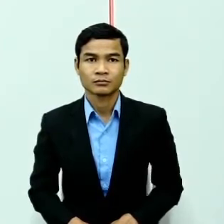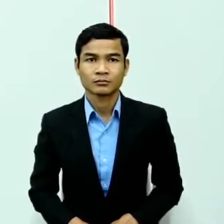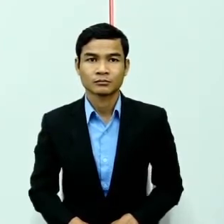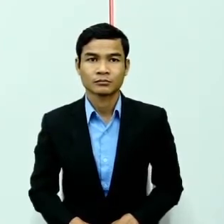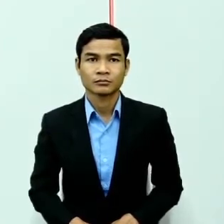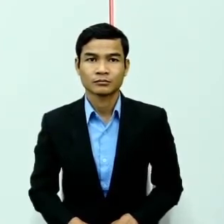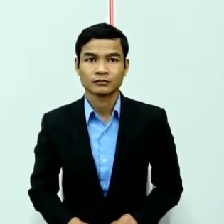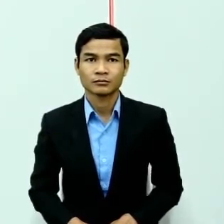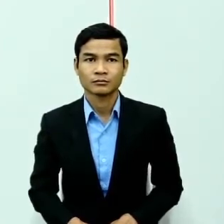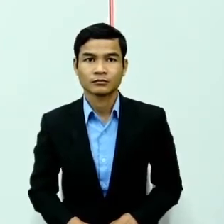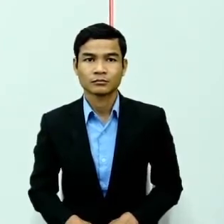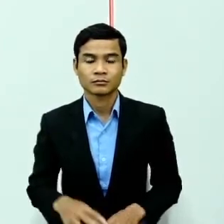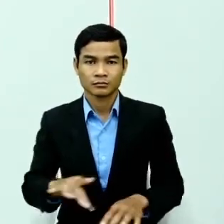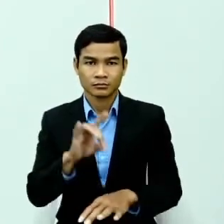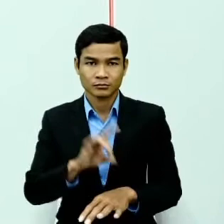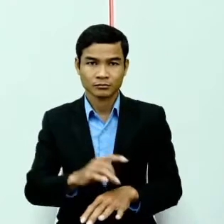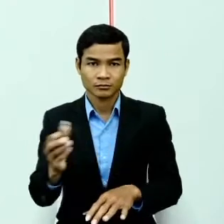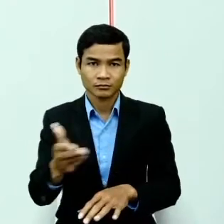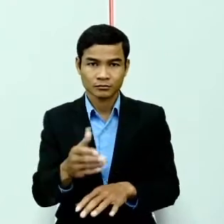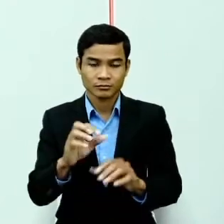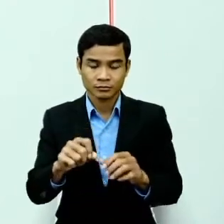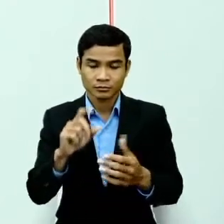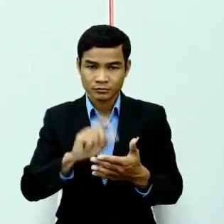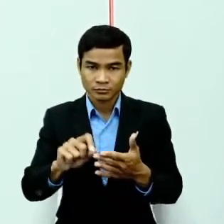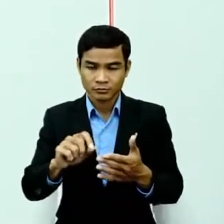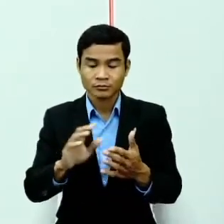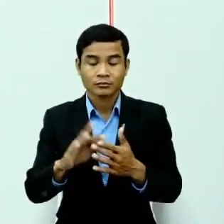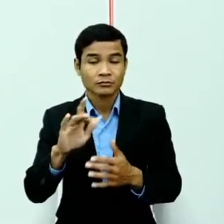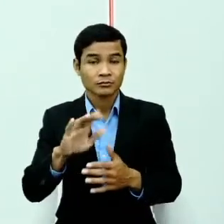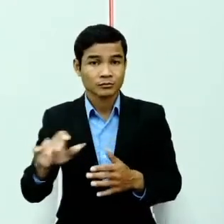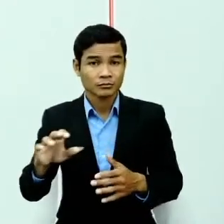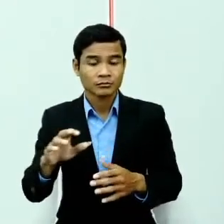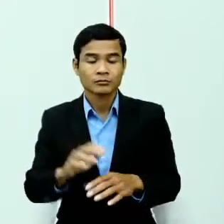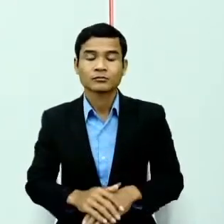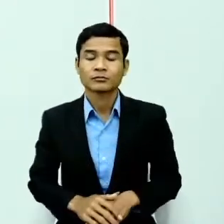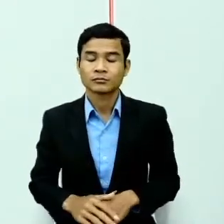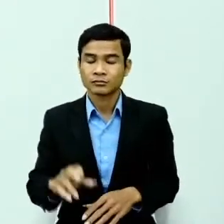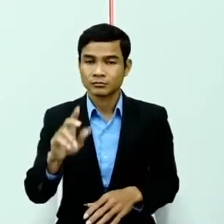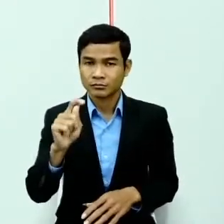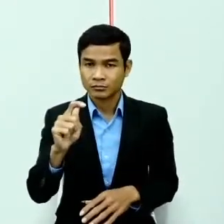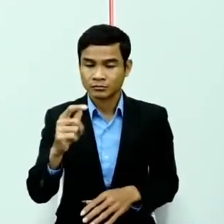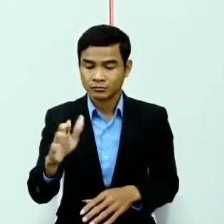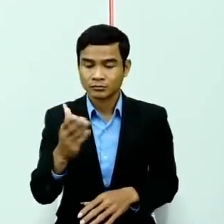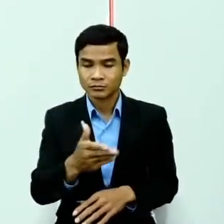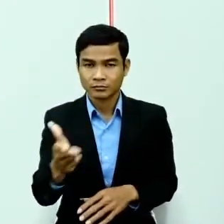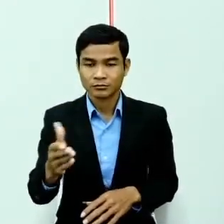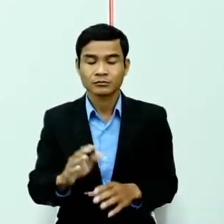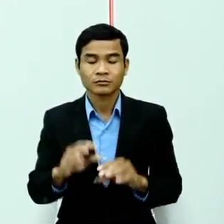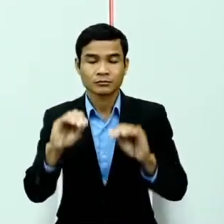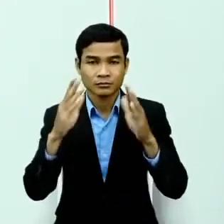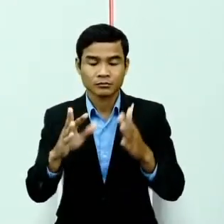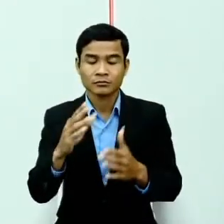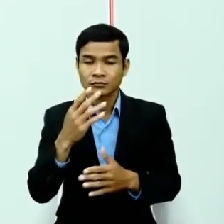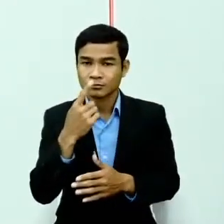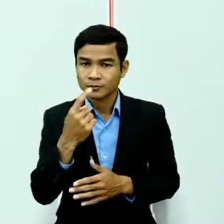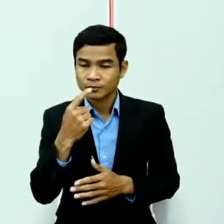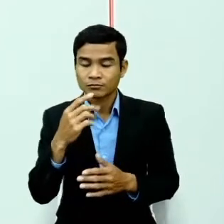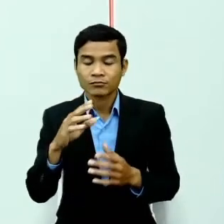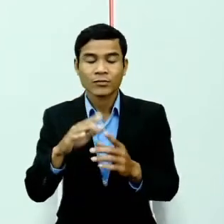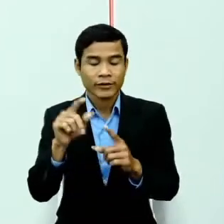chàng chẳng cứ bị đại nè kêu sơ sơ nè cứ miên ạ xó ạ xó rêu thiệt hài nè cứ nè kêu đạp bò cỏ hôm chùm